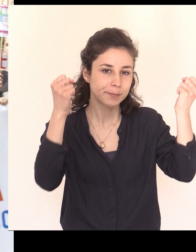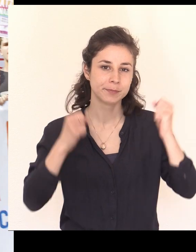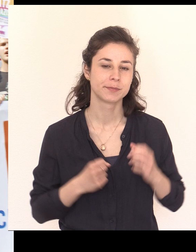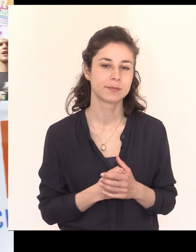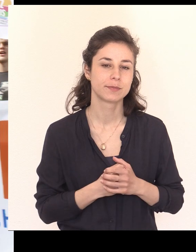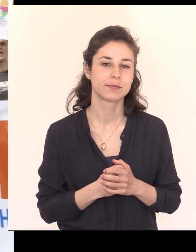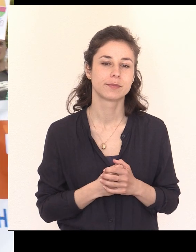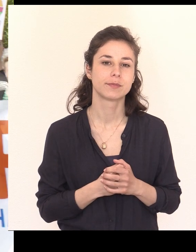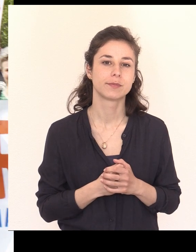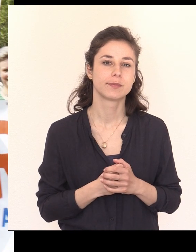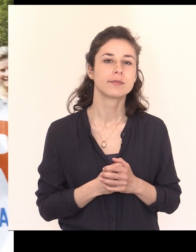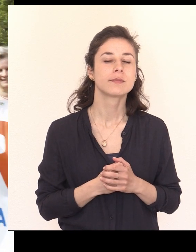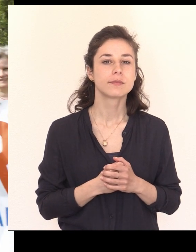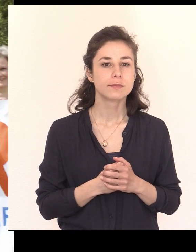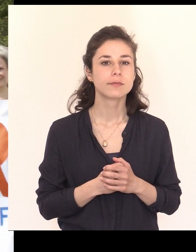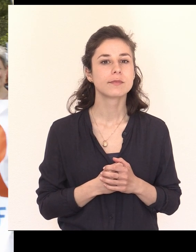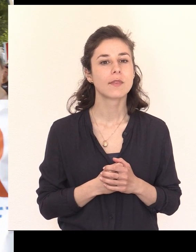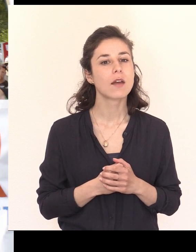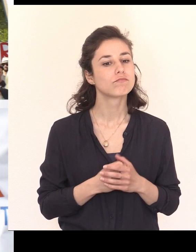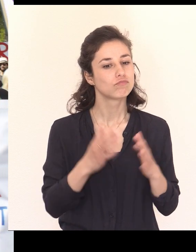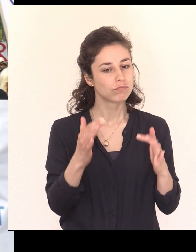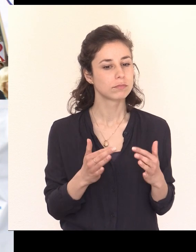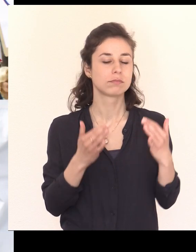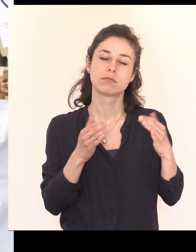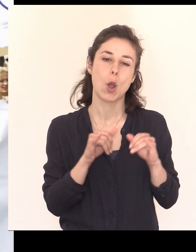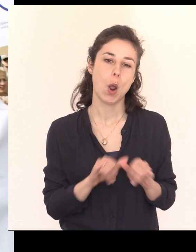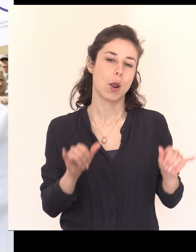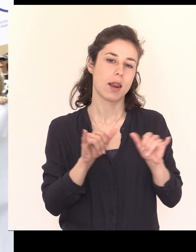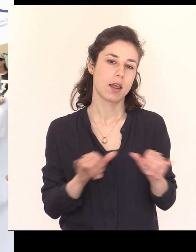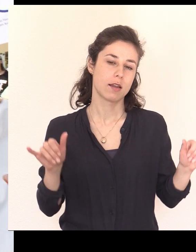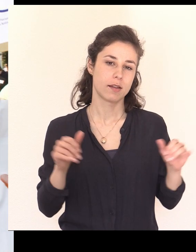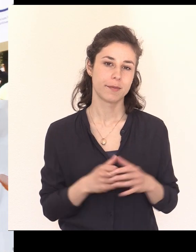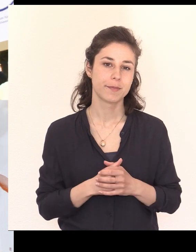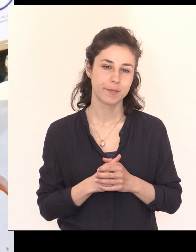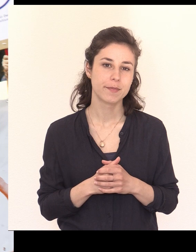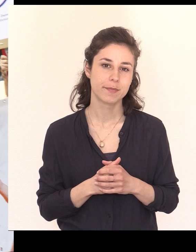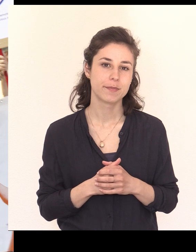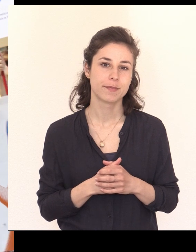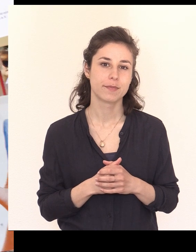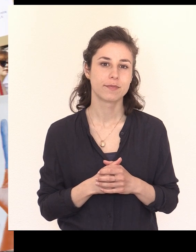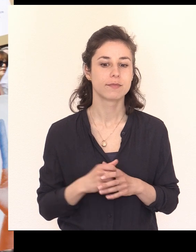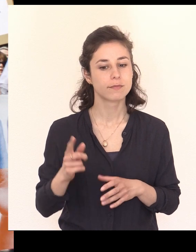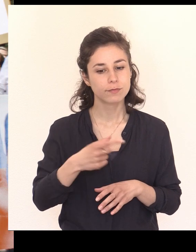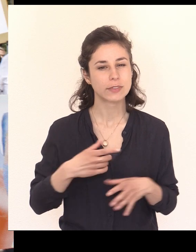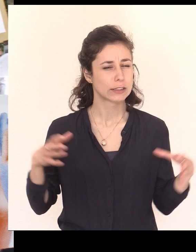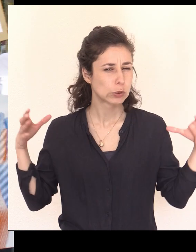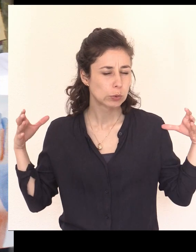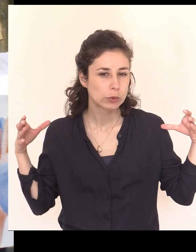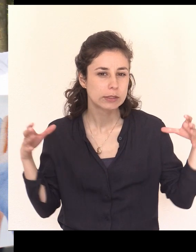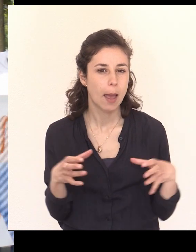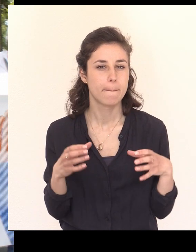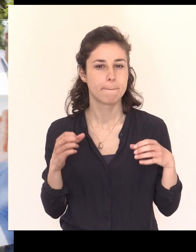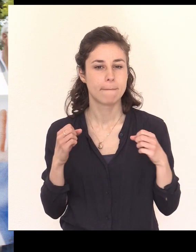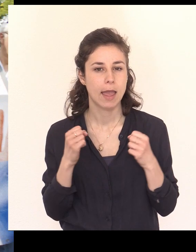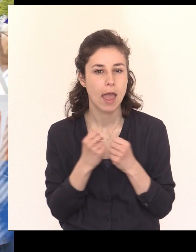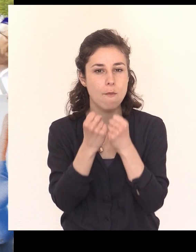zu machen. Und das bedeutet letztendlich auch Glück für mich, dass wir